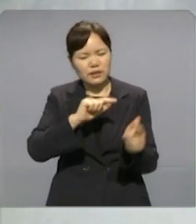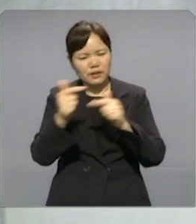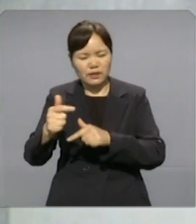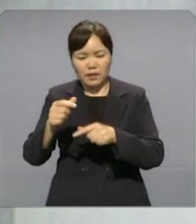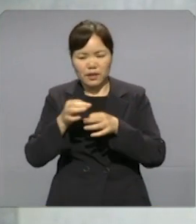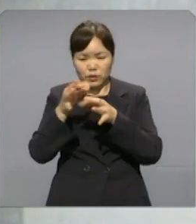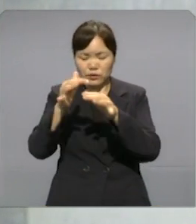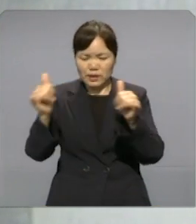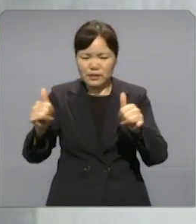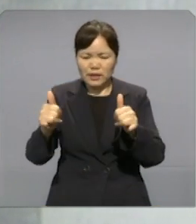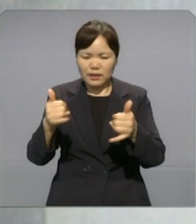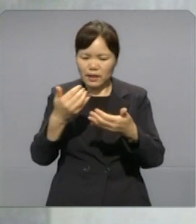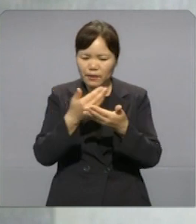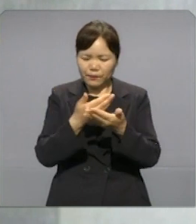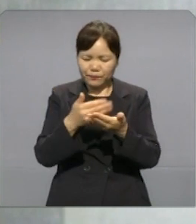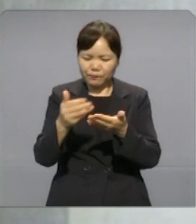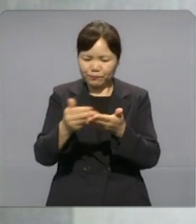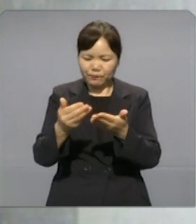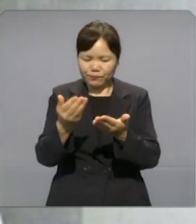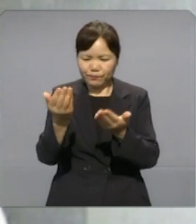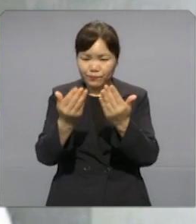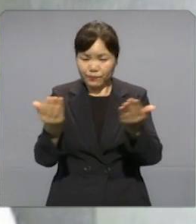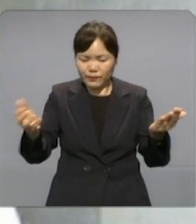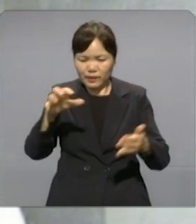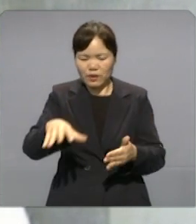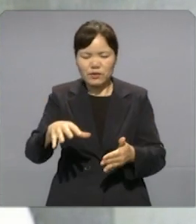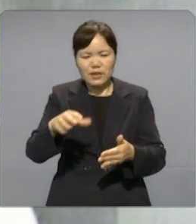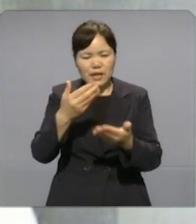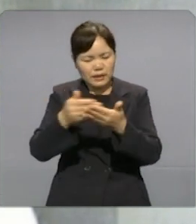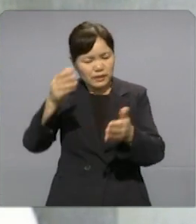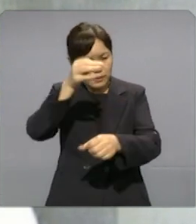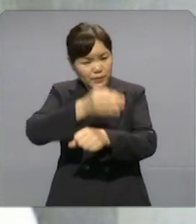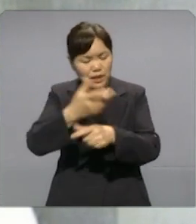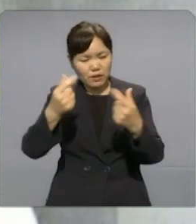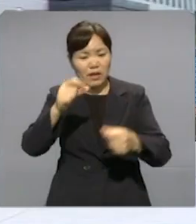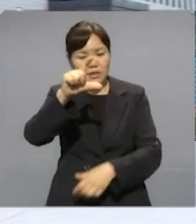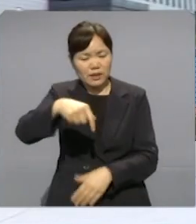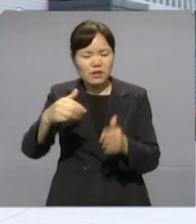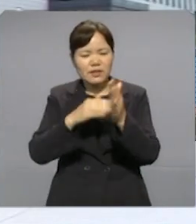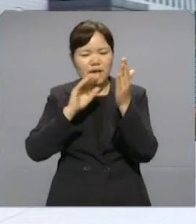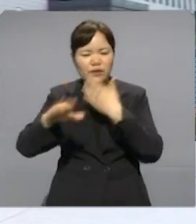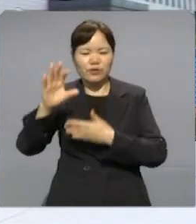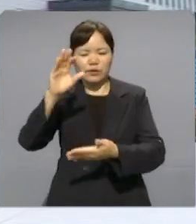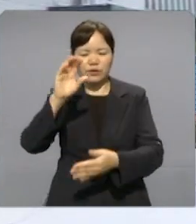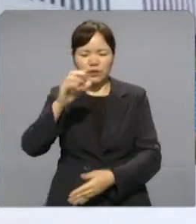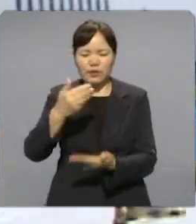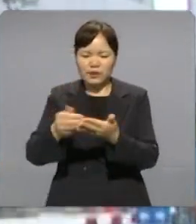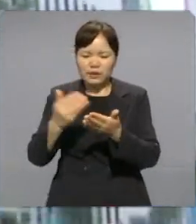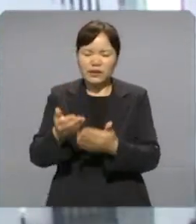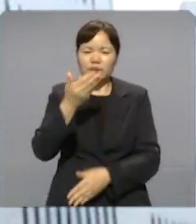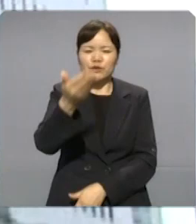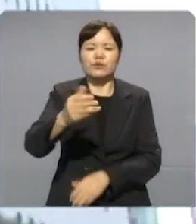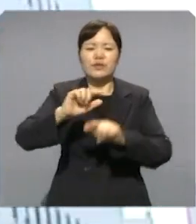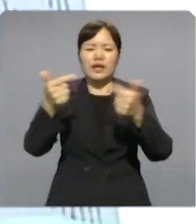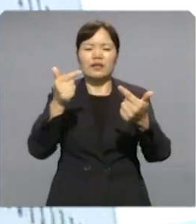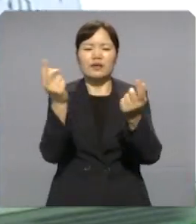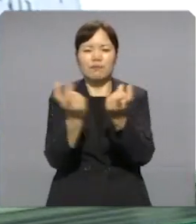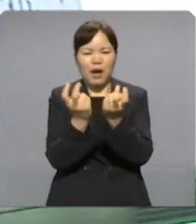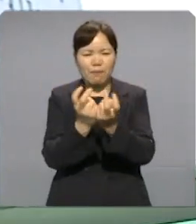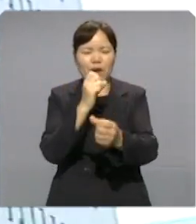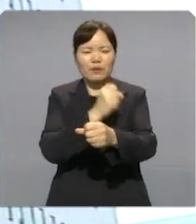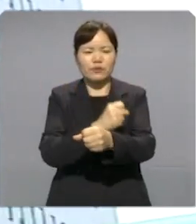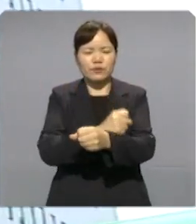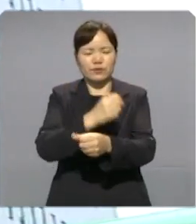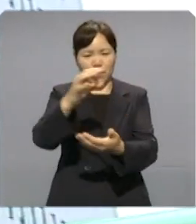투자자들에게 갤러리에서 그림을 구매하는 것처럼 결제하게 한 뒤 그림은 보내지 않는 수법으로 투자 수수료를 챙긴 것으로 보고